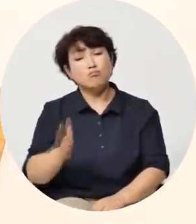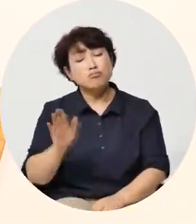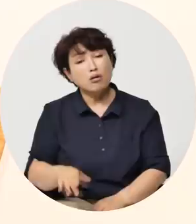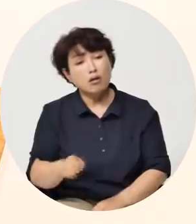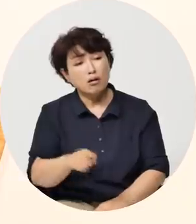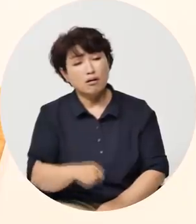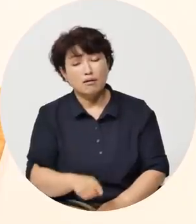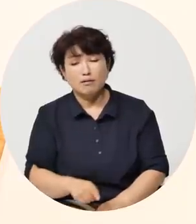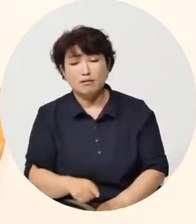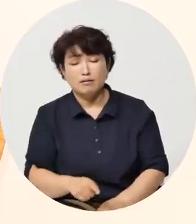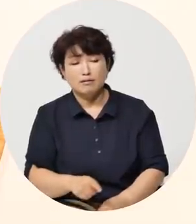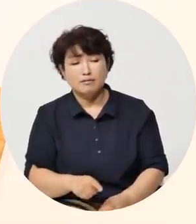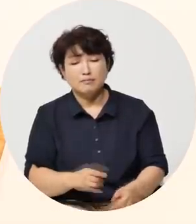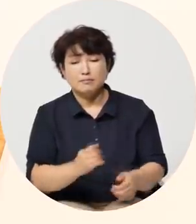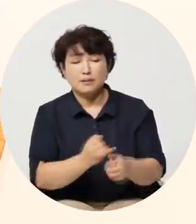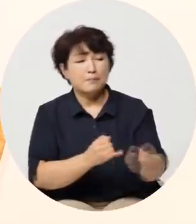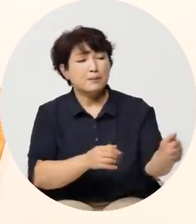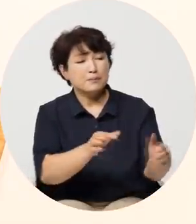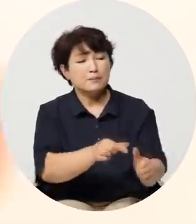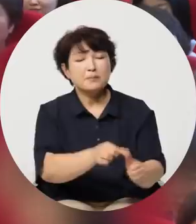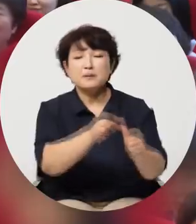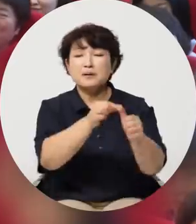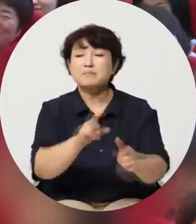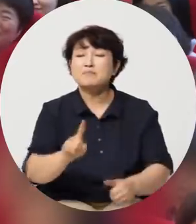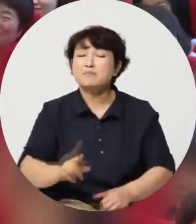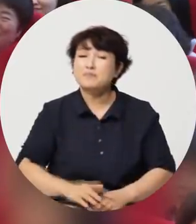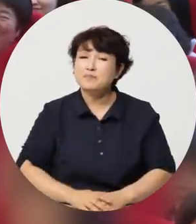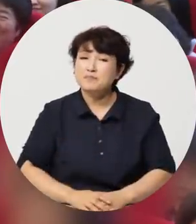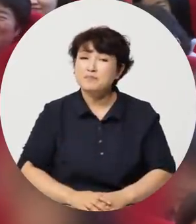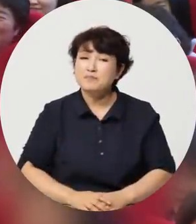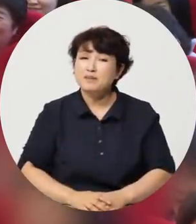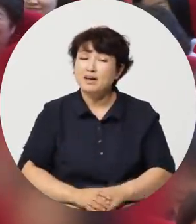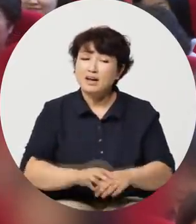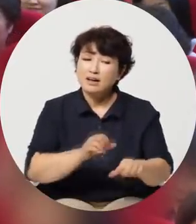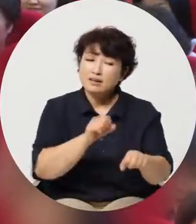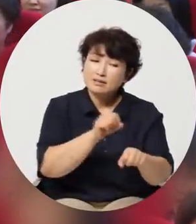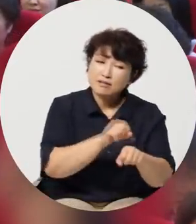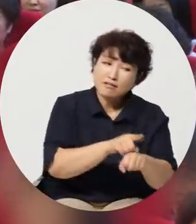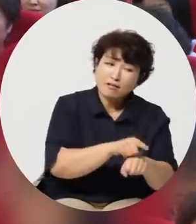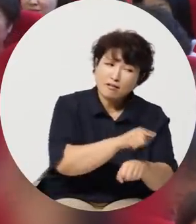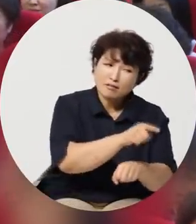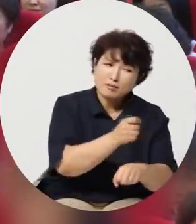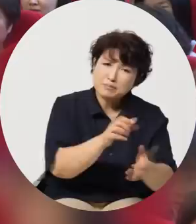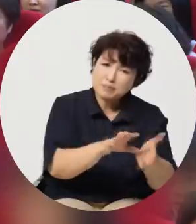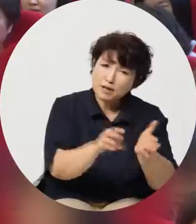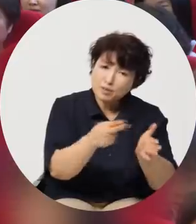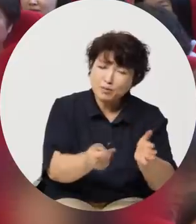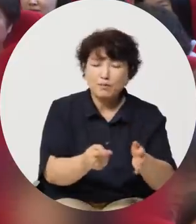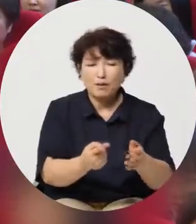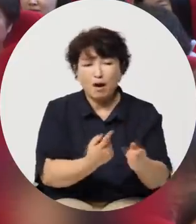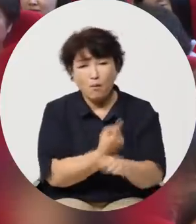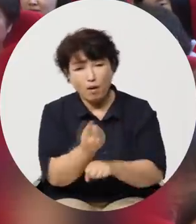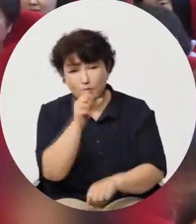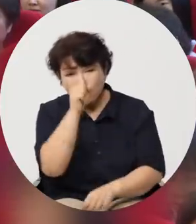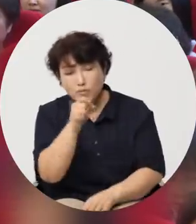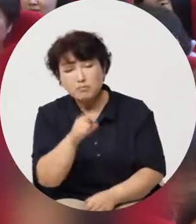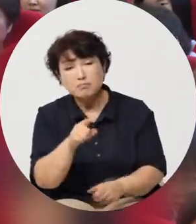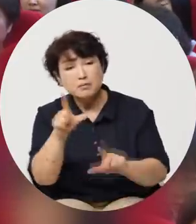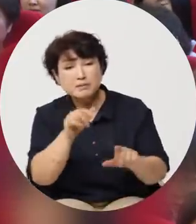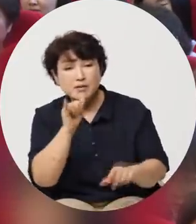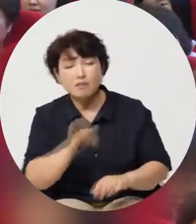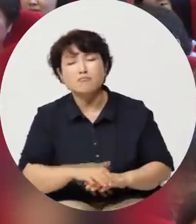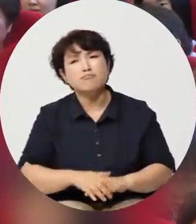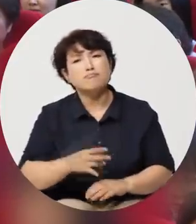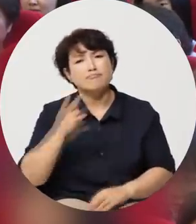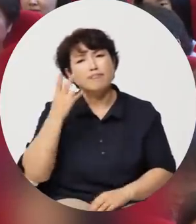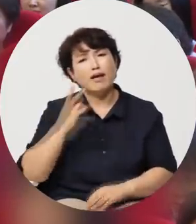근데 왜 해필 그런 남자를 골렸어? 그 성질은 그렇지만 또 딴 건 좋은 게 있을 거 아니야. 네,